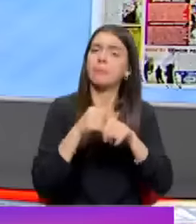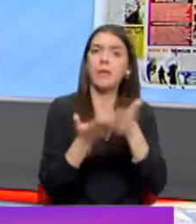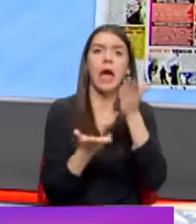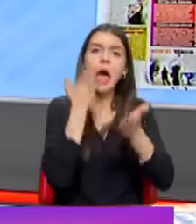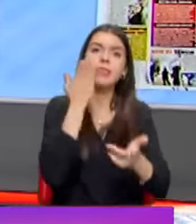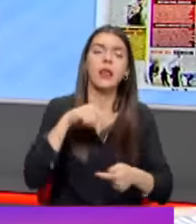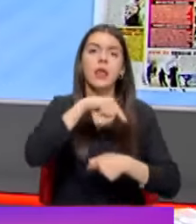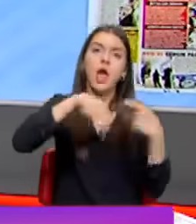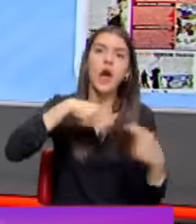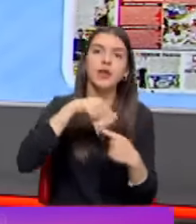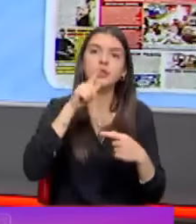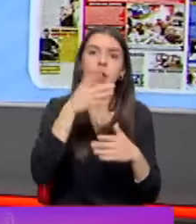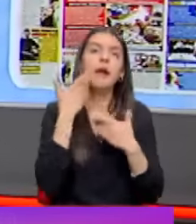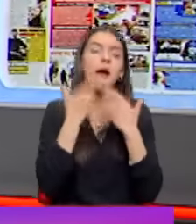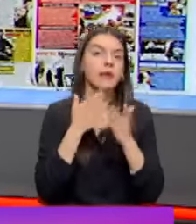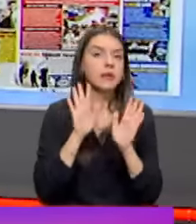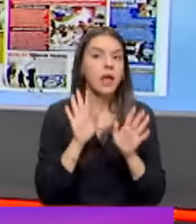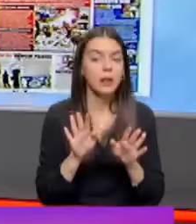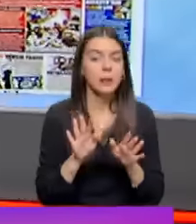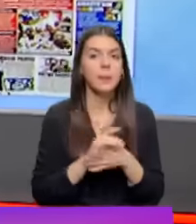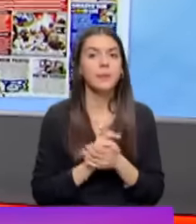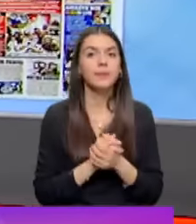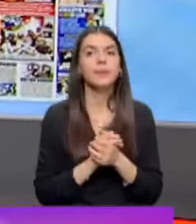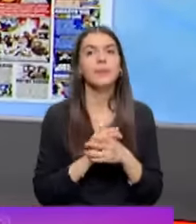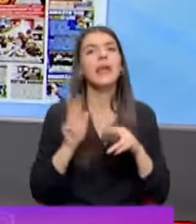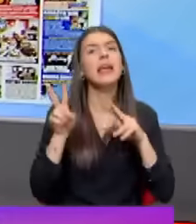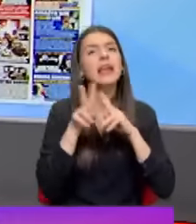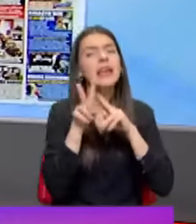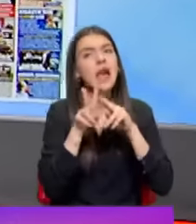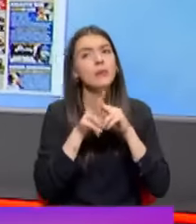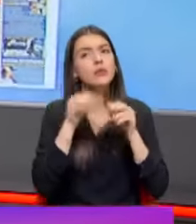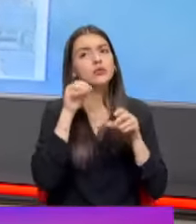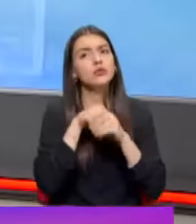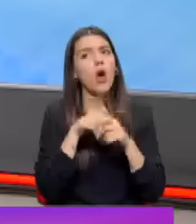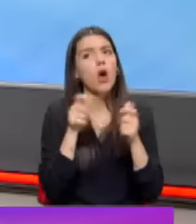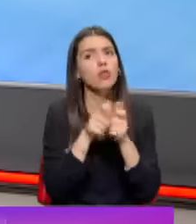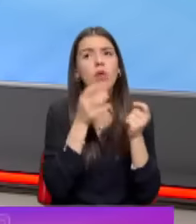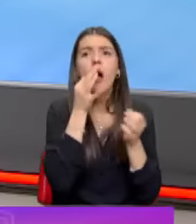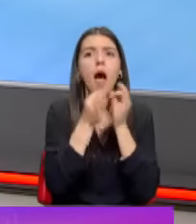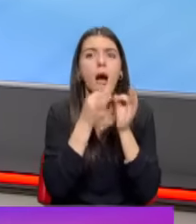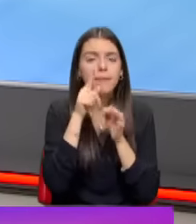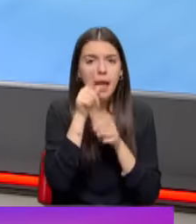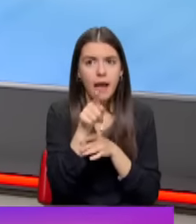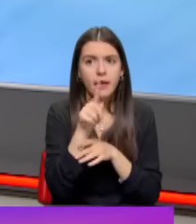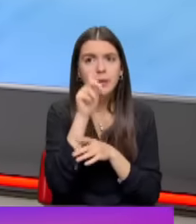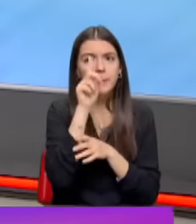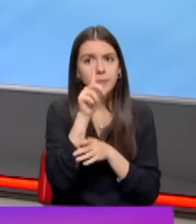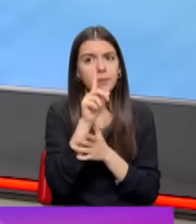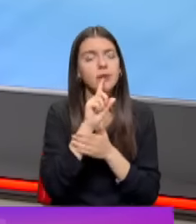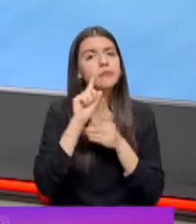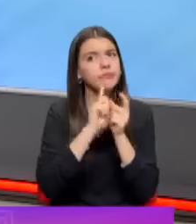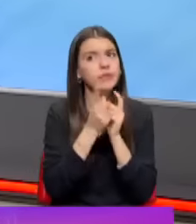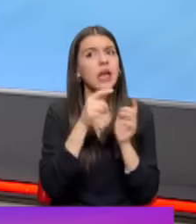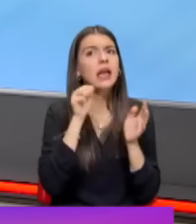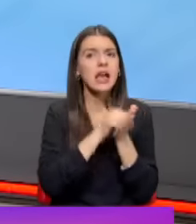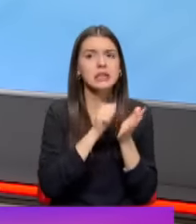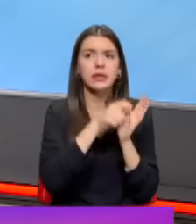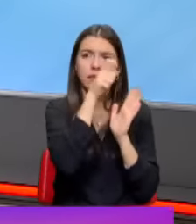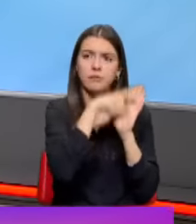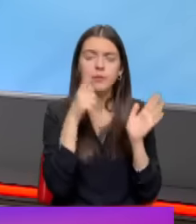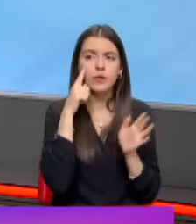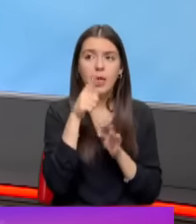arayışından bahsederek devam edeceğiz. Kamu Son Haber ve başka pek çok gazete bugün ilk sayfasından yer veriyor. Bizim de ilk